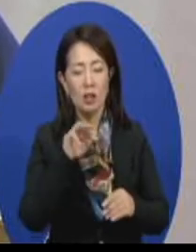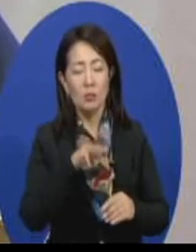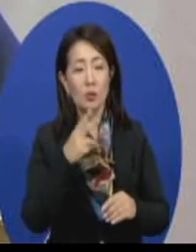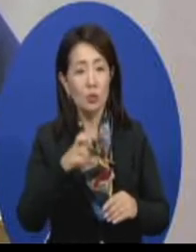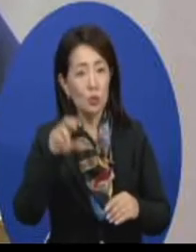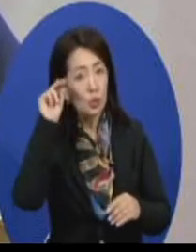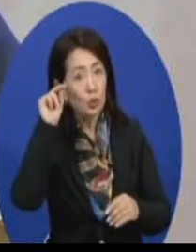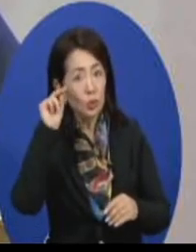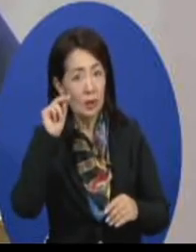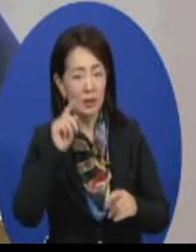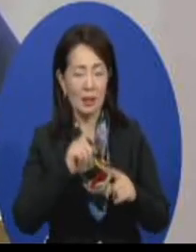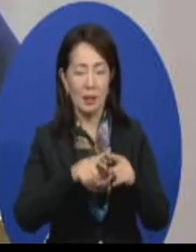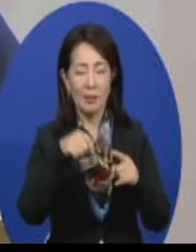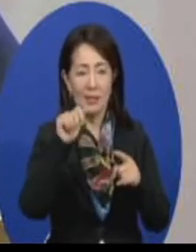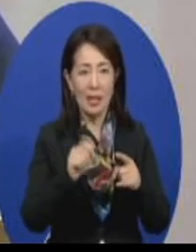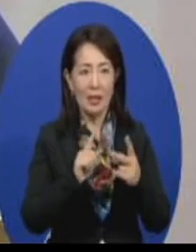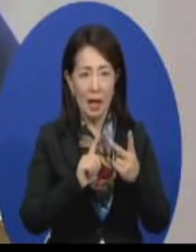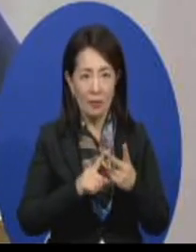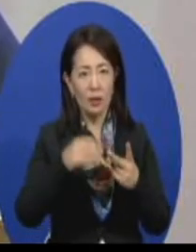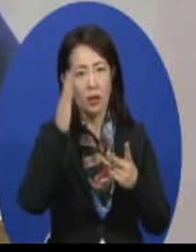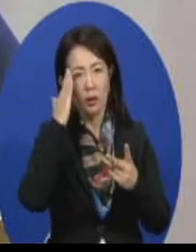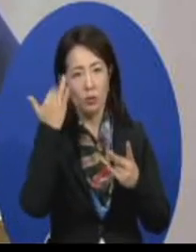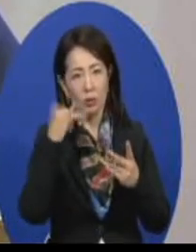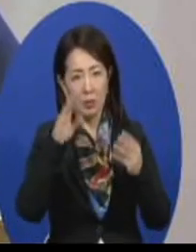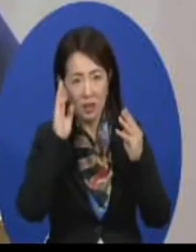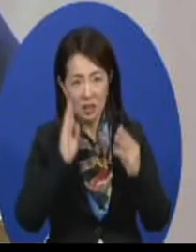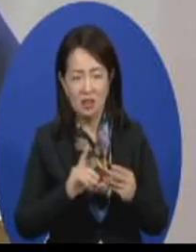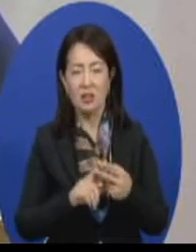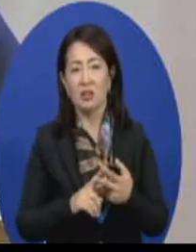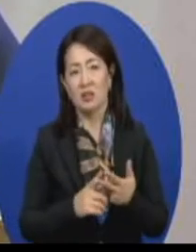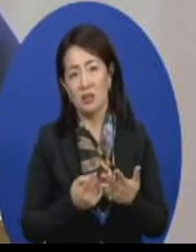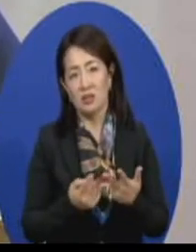явцдаа бас цалинтай дотор байран шилжих гэсэн.